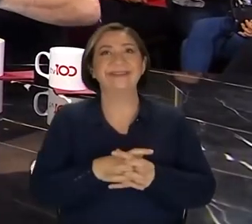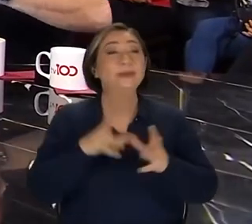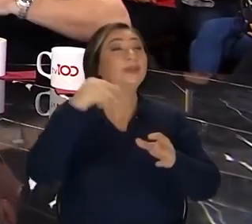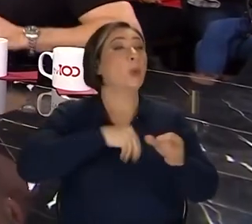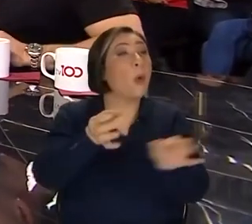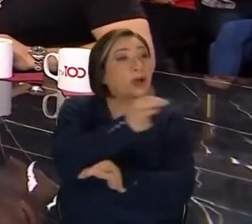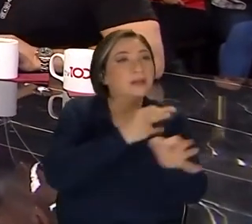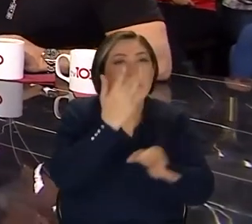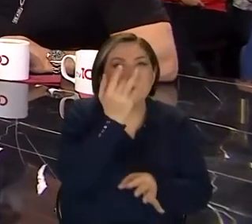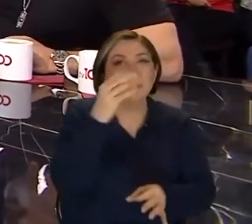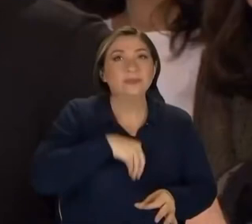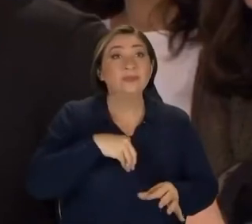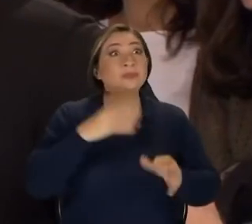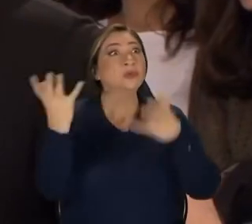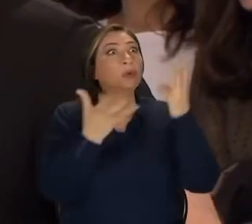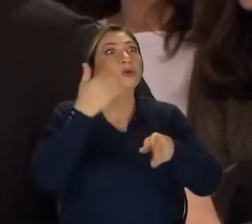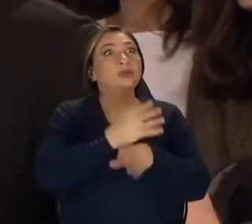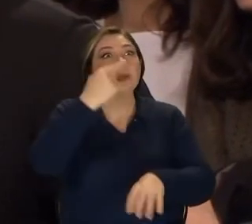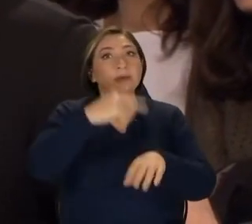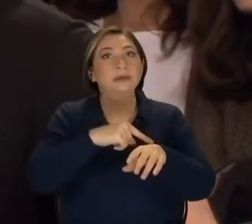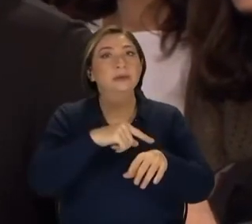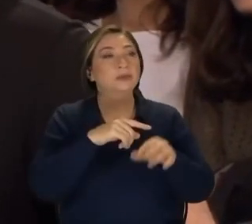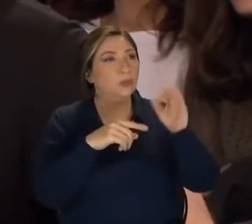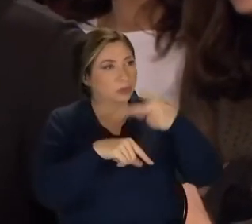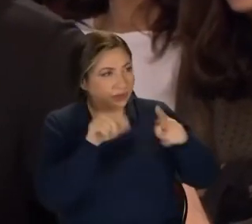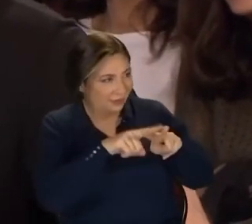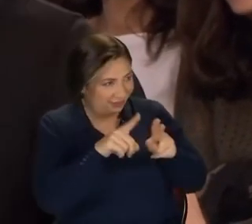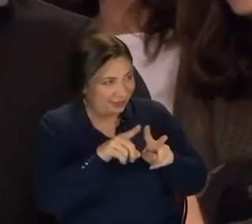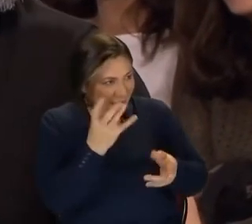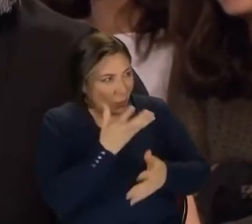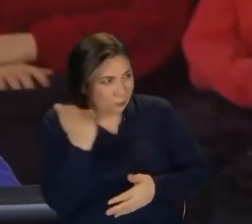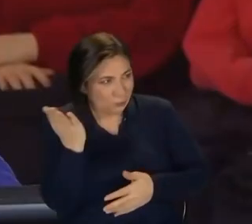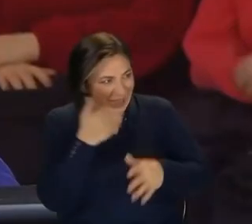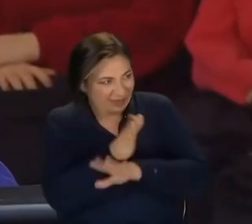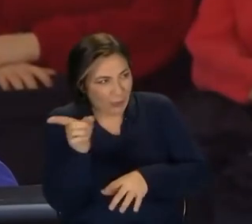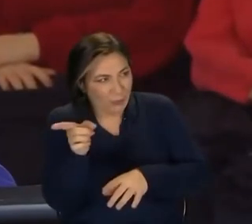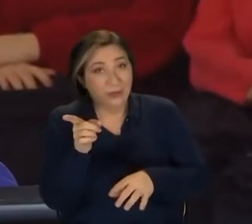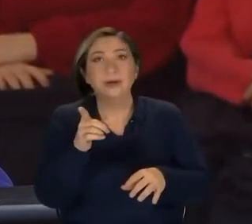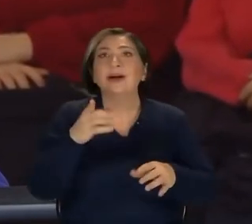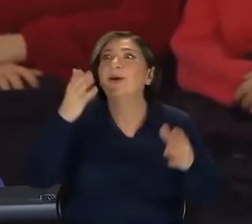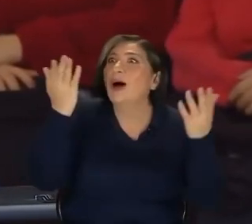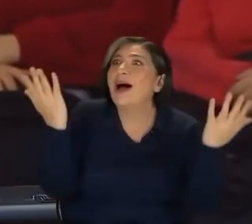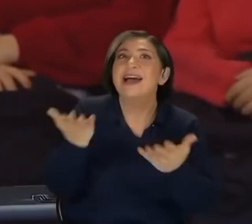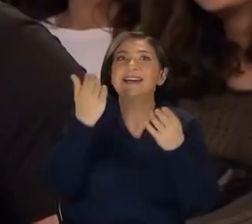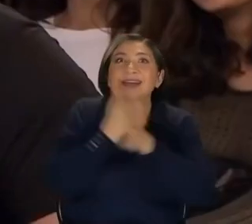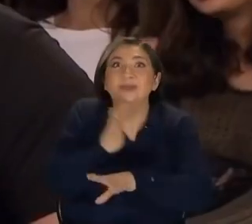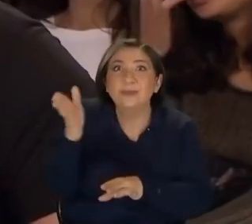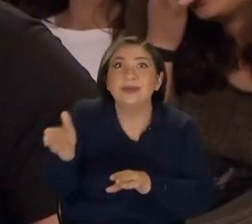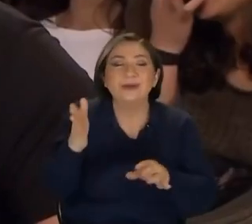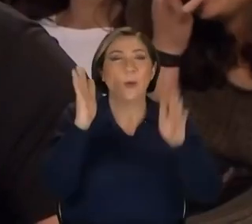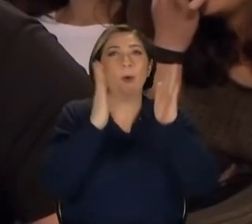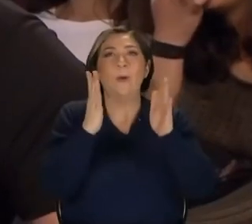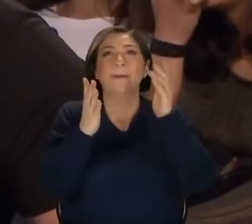prodüksiyonel olarak yani. Yangın çok inandırıcı. Dedim ki Ozan yanıyoruz oğlum. Ne inandırıcılığı lan yanıyoruz